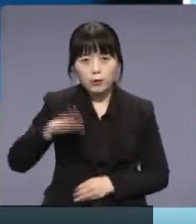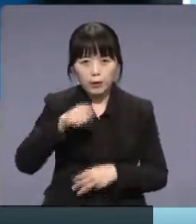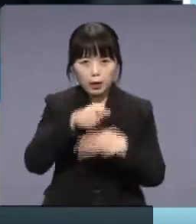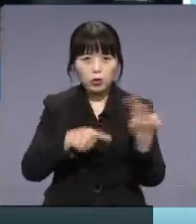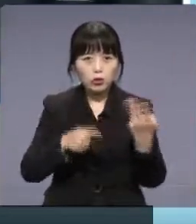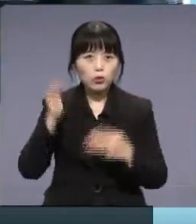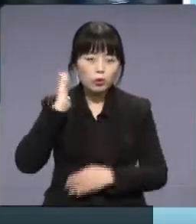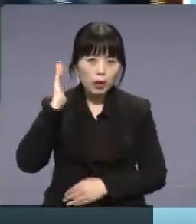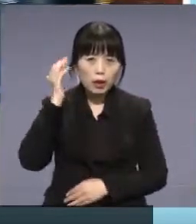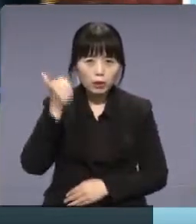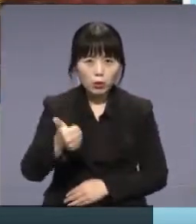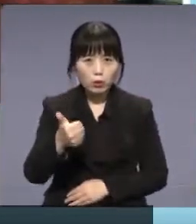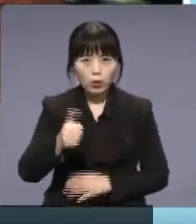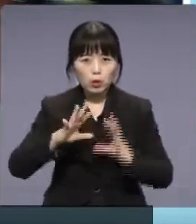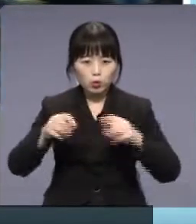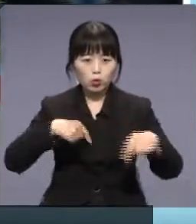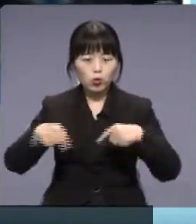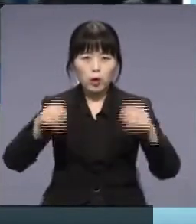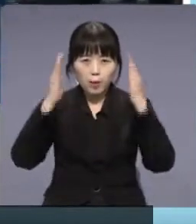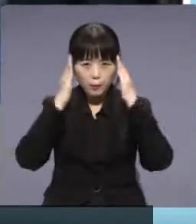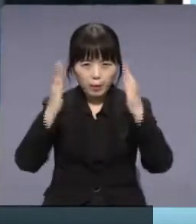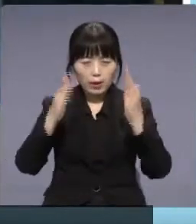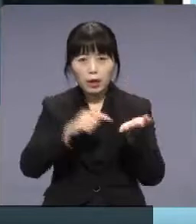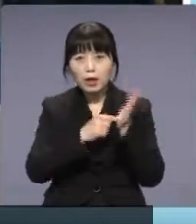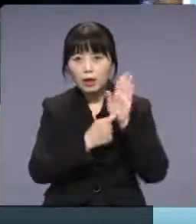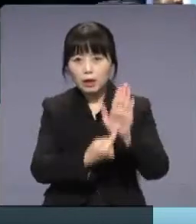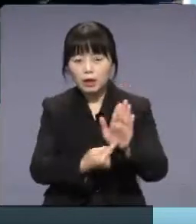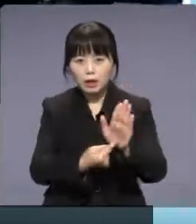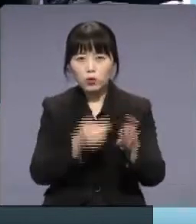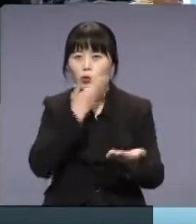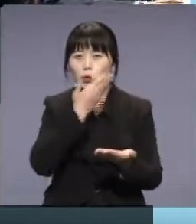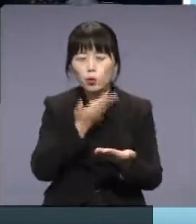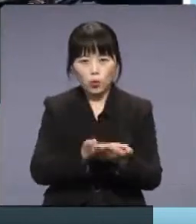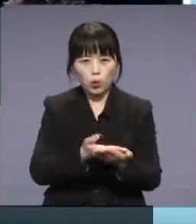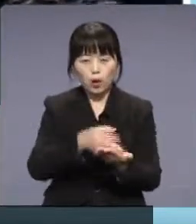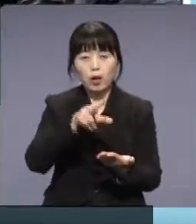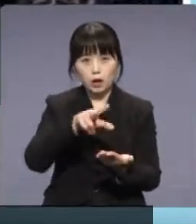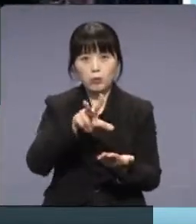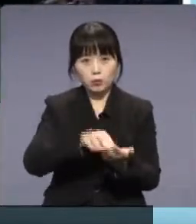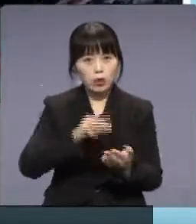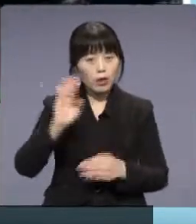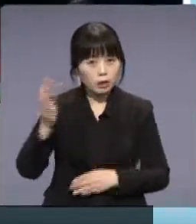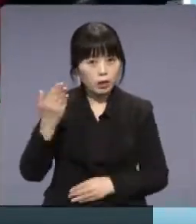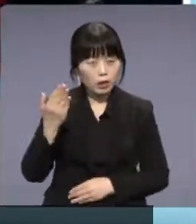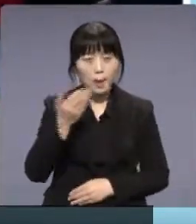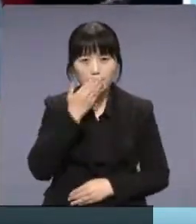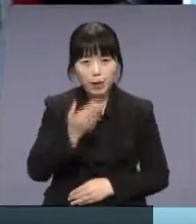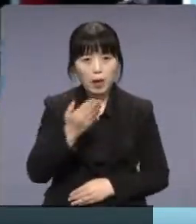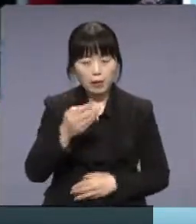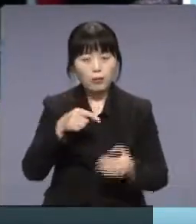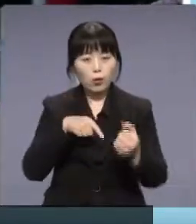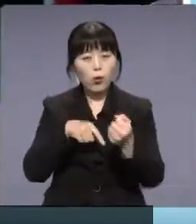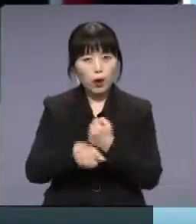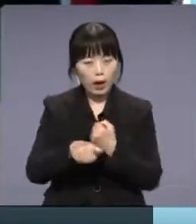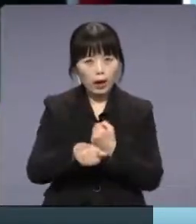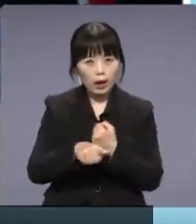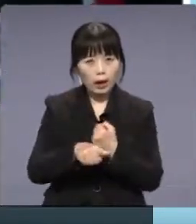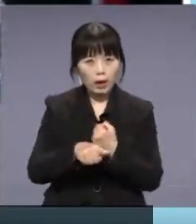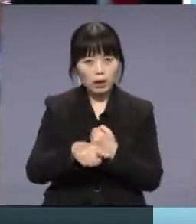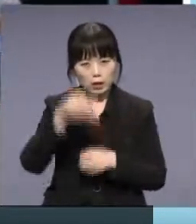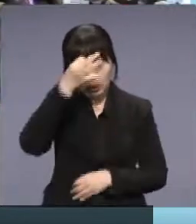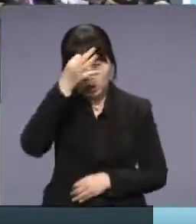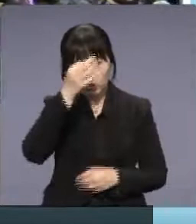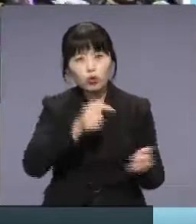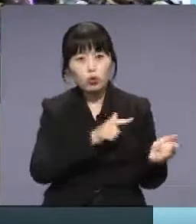윤석열 대통령의 국정 방향을 나타내는 중요한 키워드도 될 수 있다는 생각이 듭니다. 그러니까 과학기술이나 아니면 합리적 또는 뭐